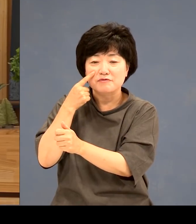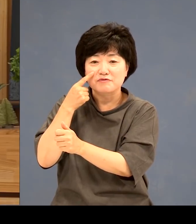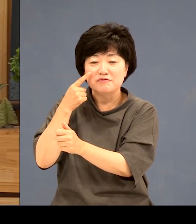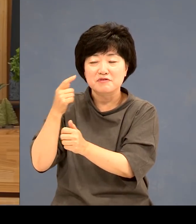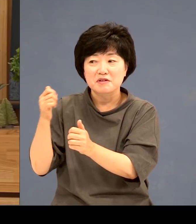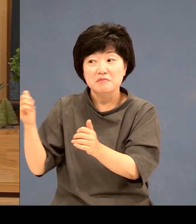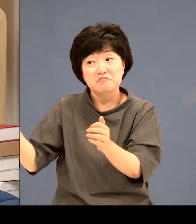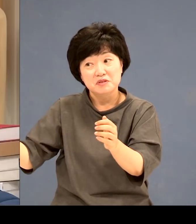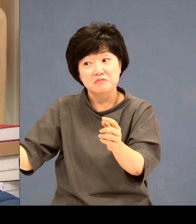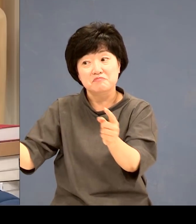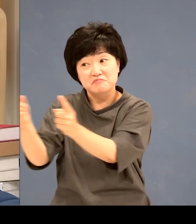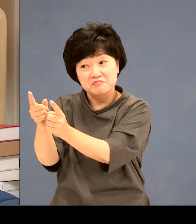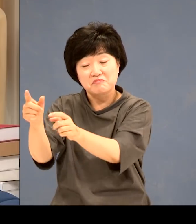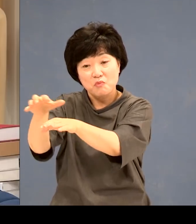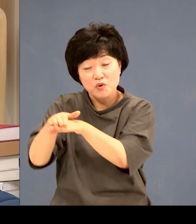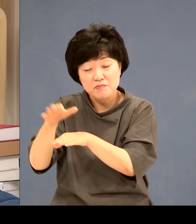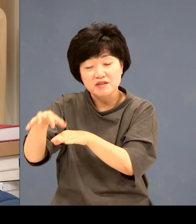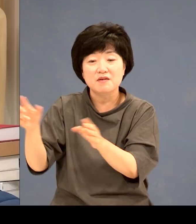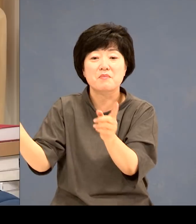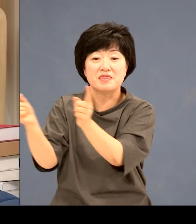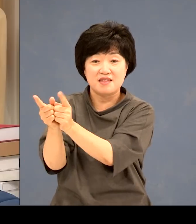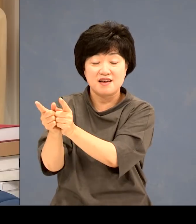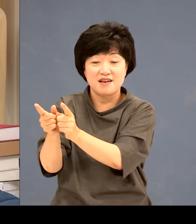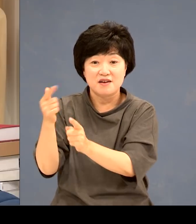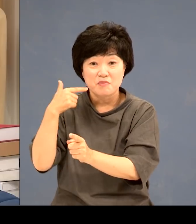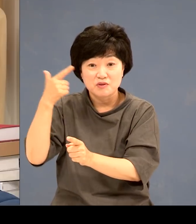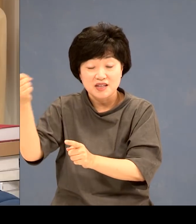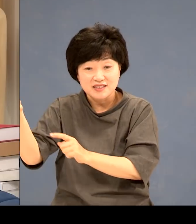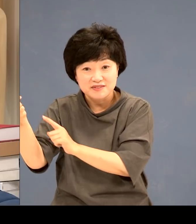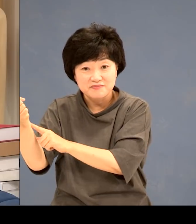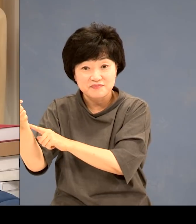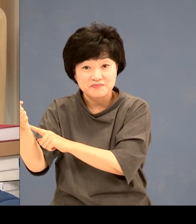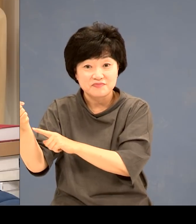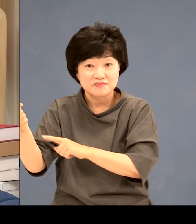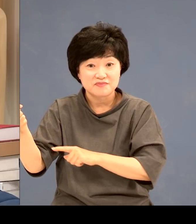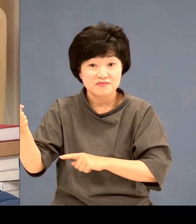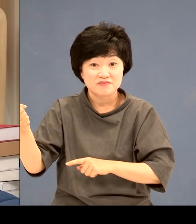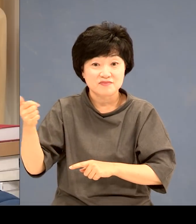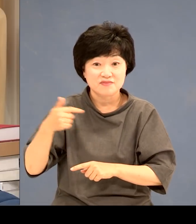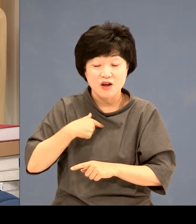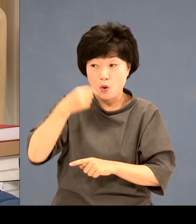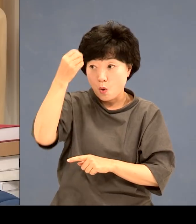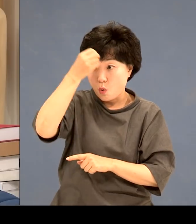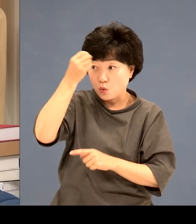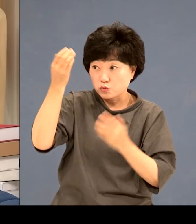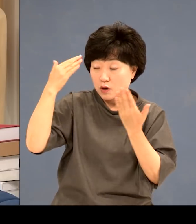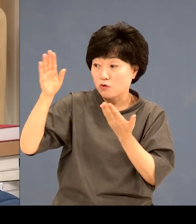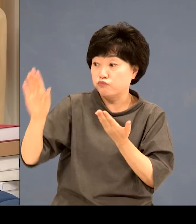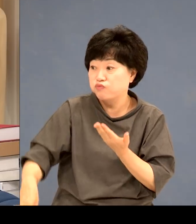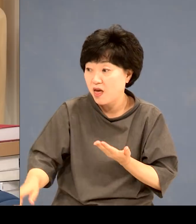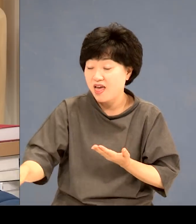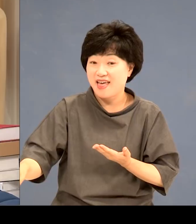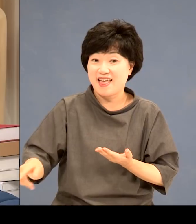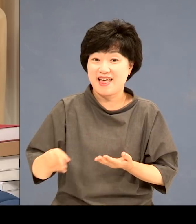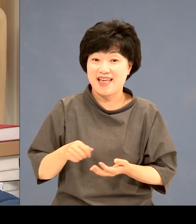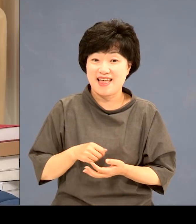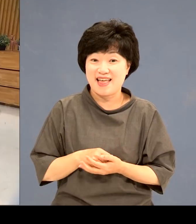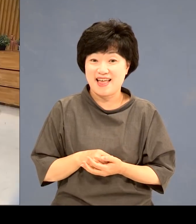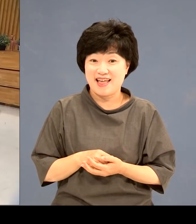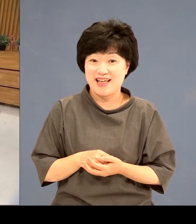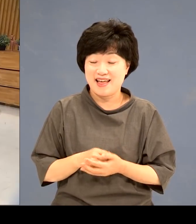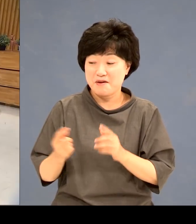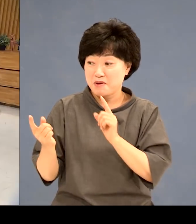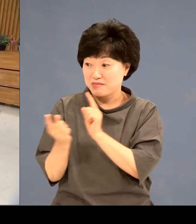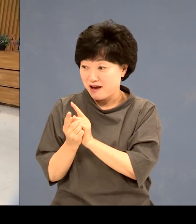그래서 이제 그 모임에서 그 목사님을 만나뵙게 됐어요. 네네. 만나뵙게 됐는데 알고 봤더니 그 목사님께서 저의 고등학교 후배신